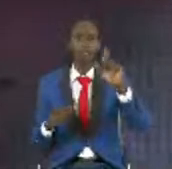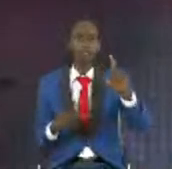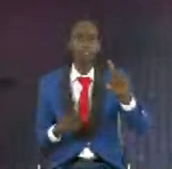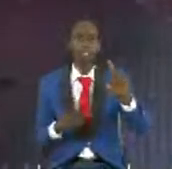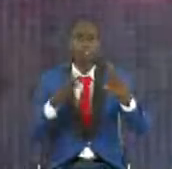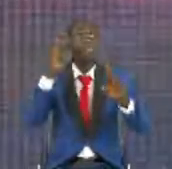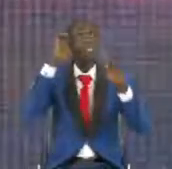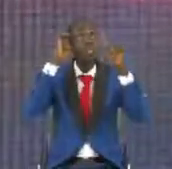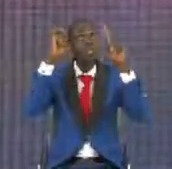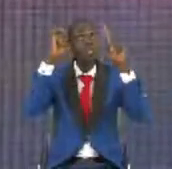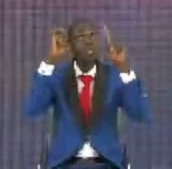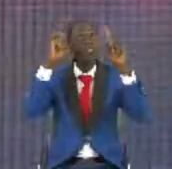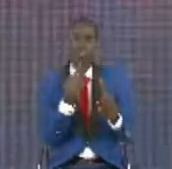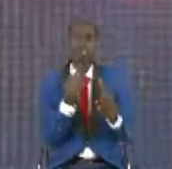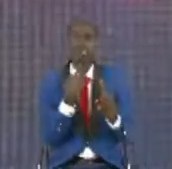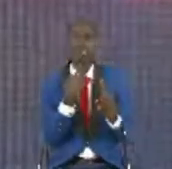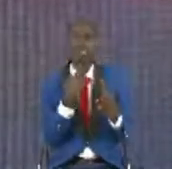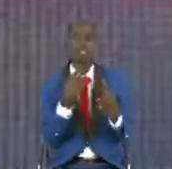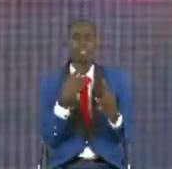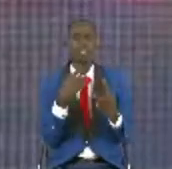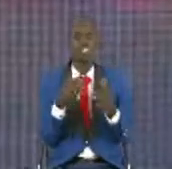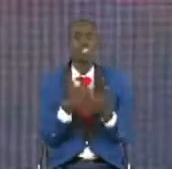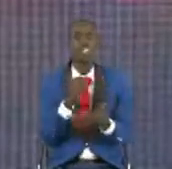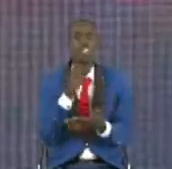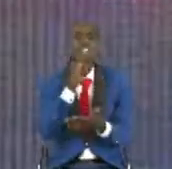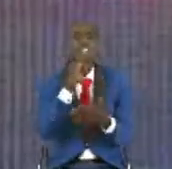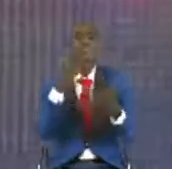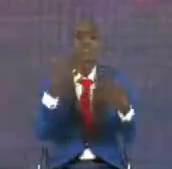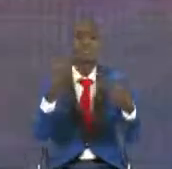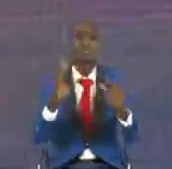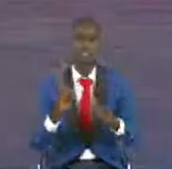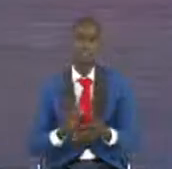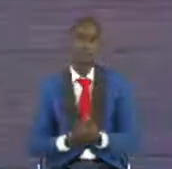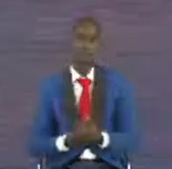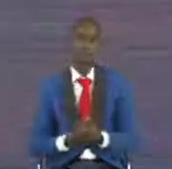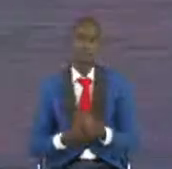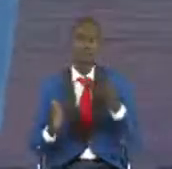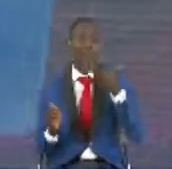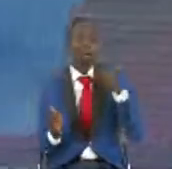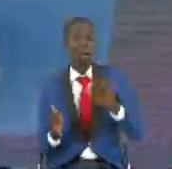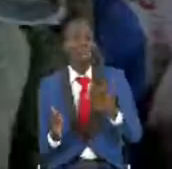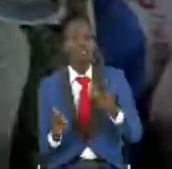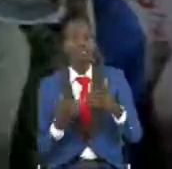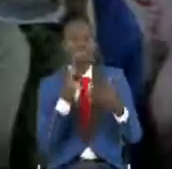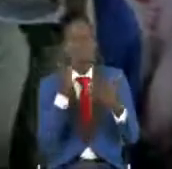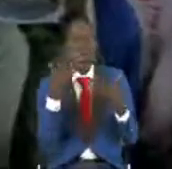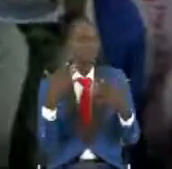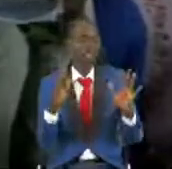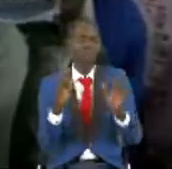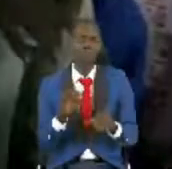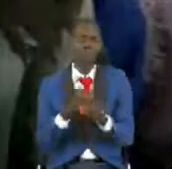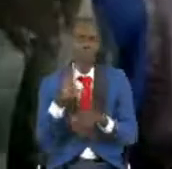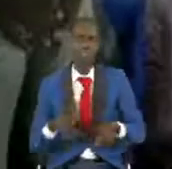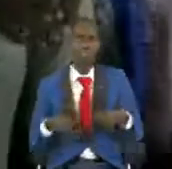Quand Jésus eut pris le vinaigre, il dit quoi? Tout est accompli. Mauvaise chance